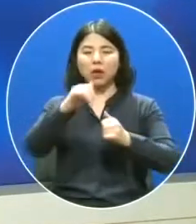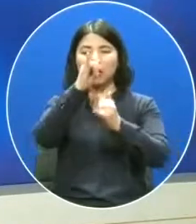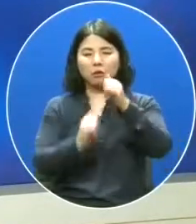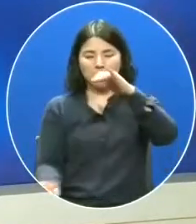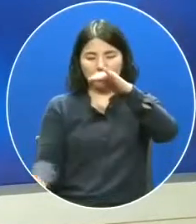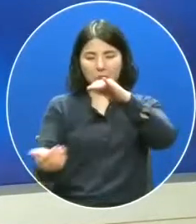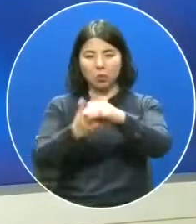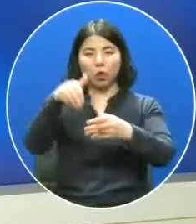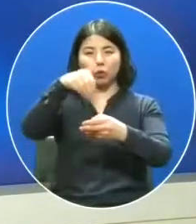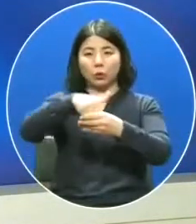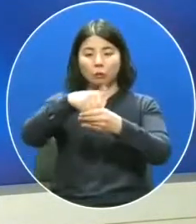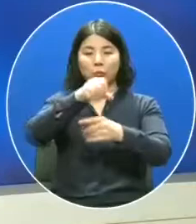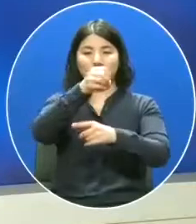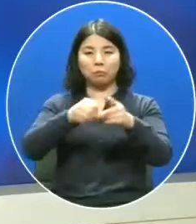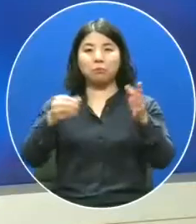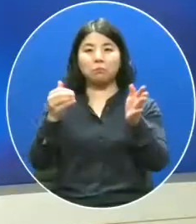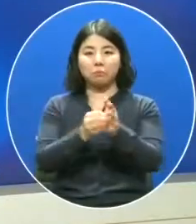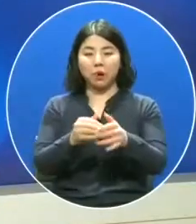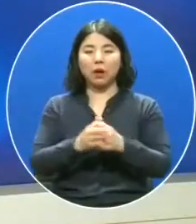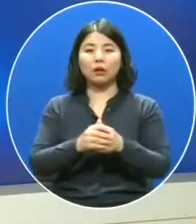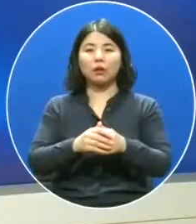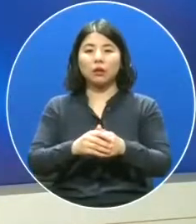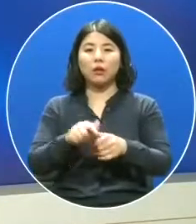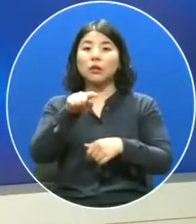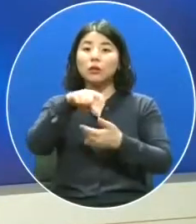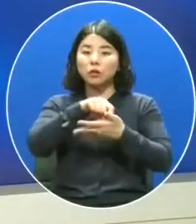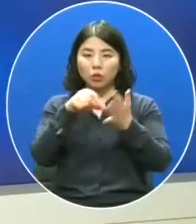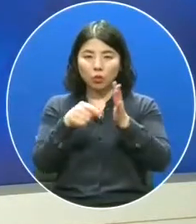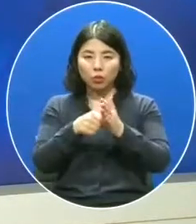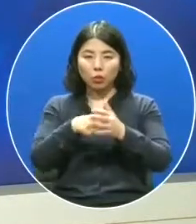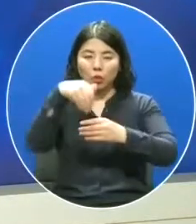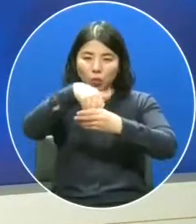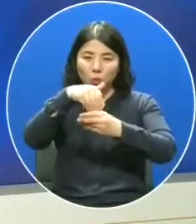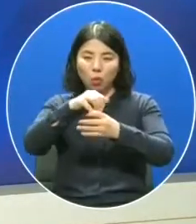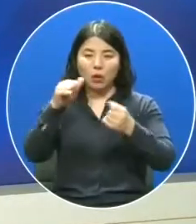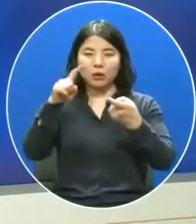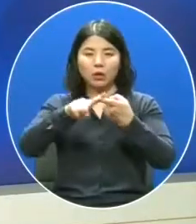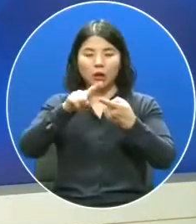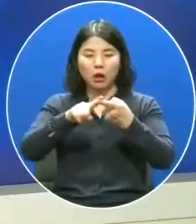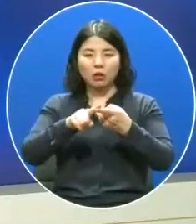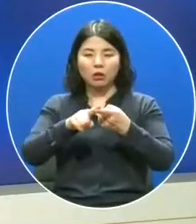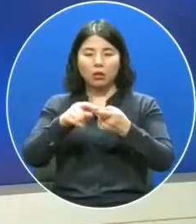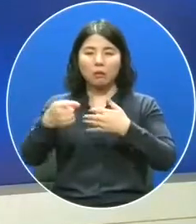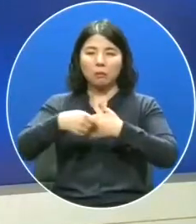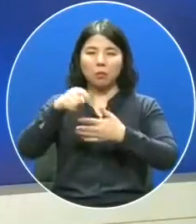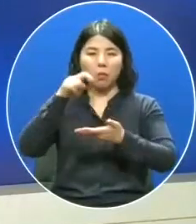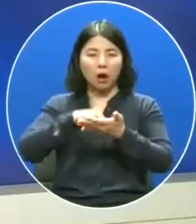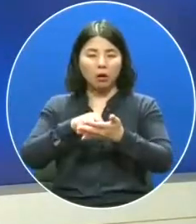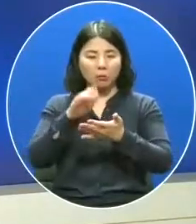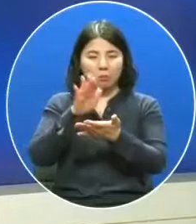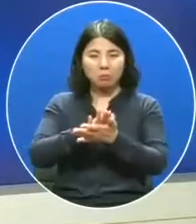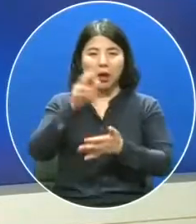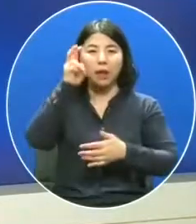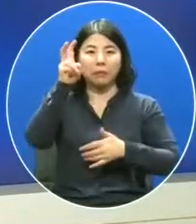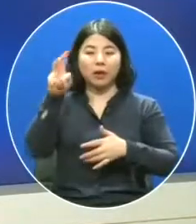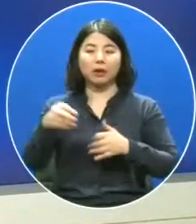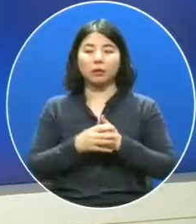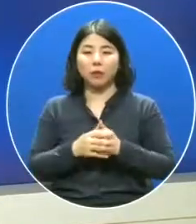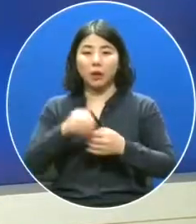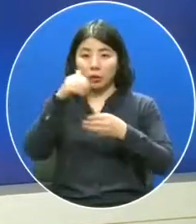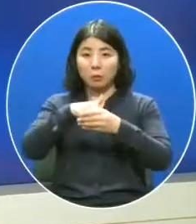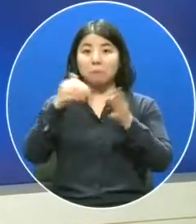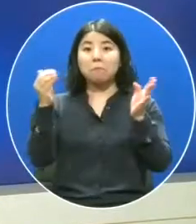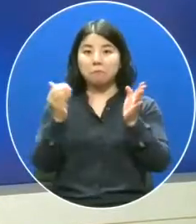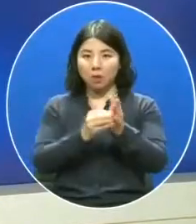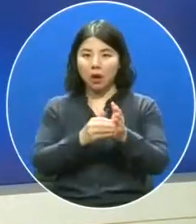투표율을 기록했습니다. 그만큼 선거에 대한 유권자들의 열망이 뜨거웠던 것으로 보입니다. 선거가